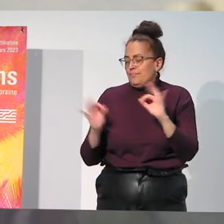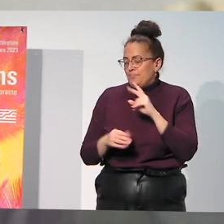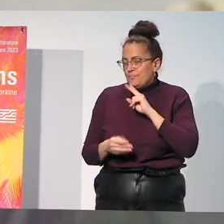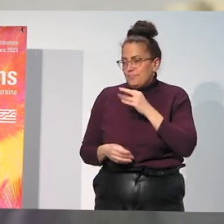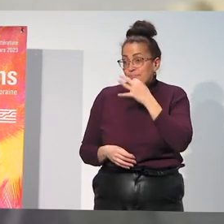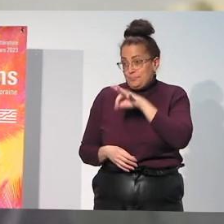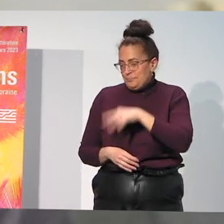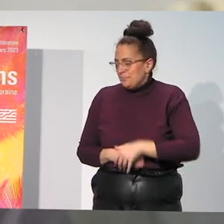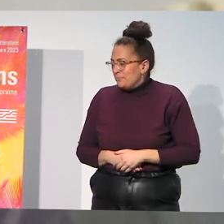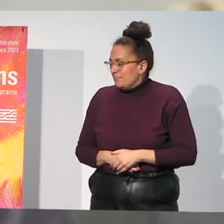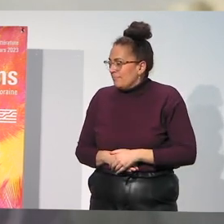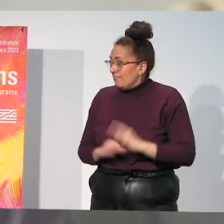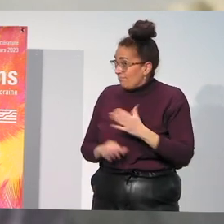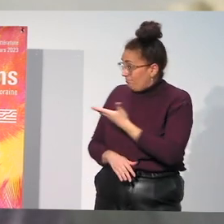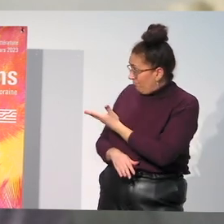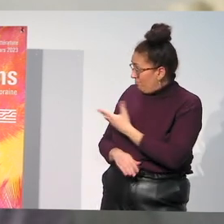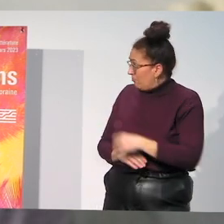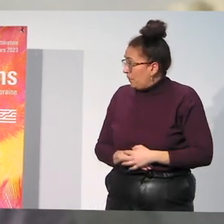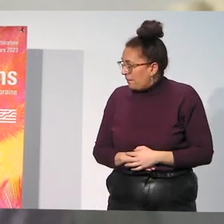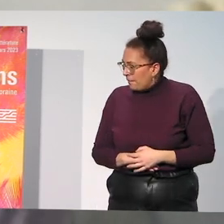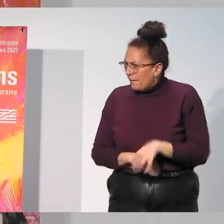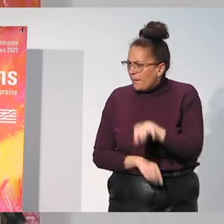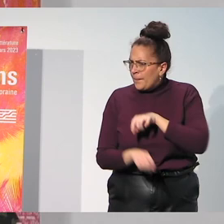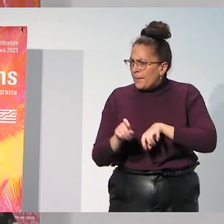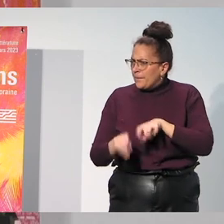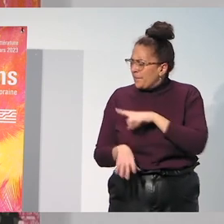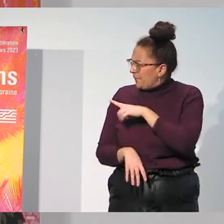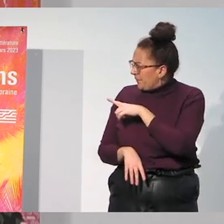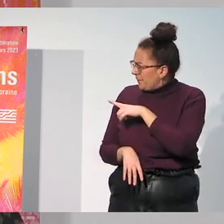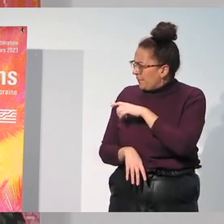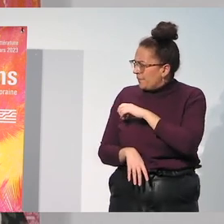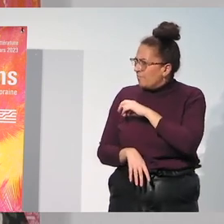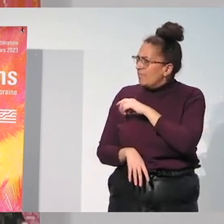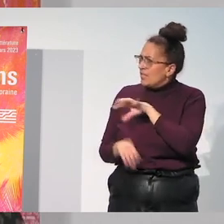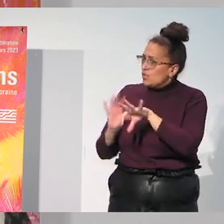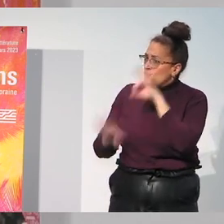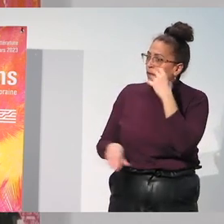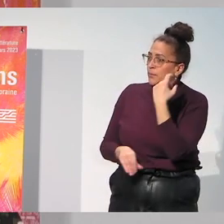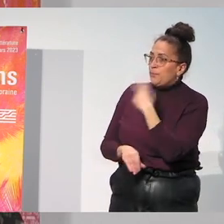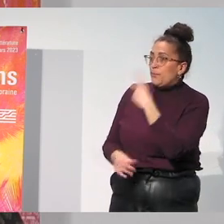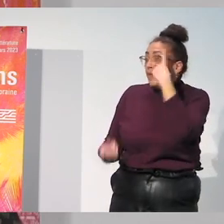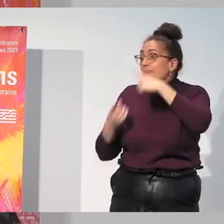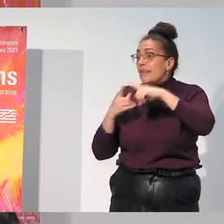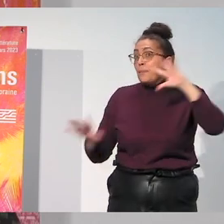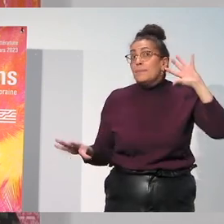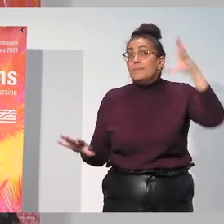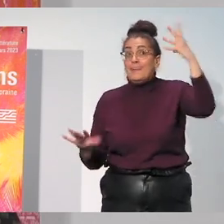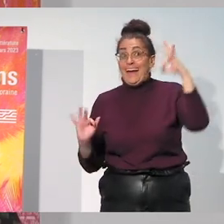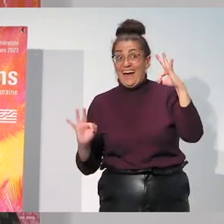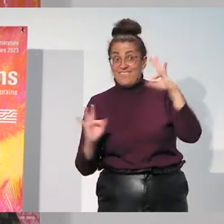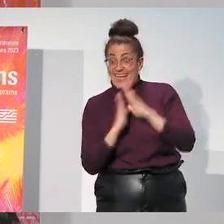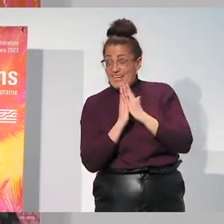Emma Carinini, vous avez... Je voudrais revenir à la raison pour laquelle vous avez fait un livre sur le soleil.